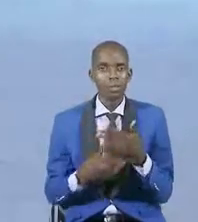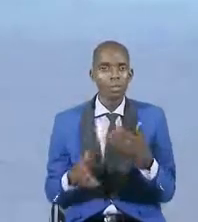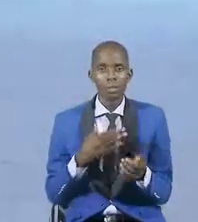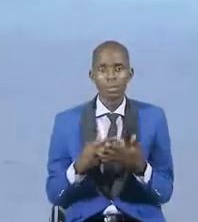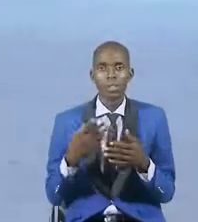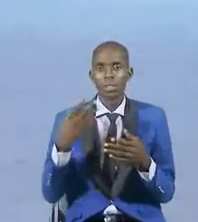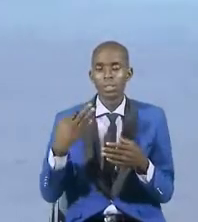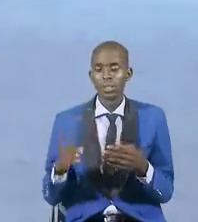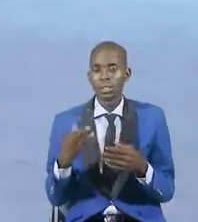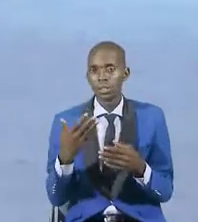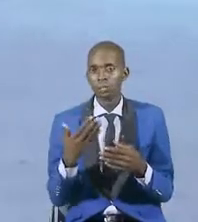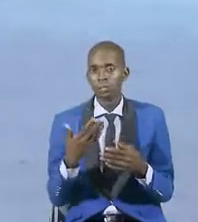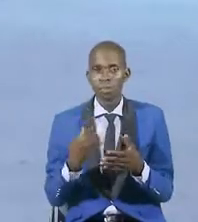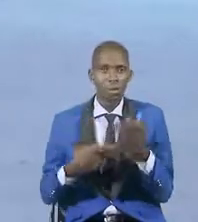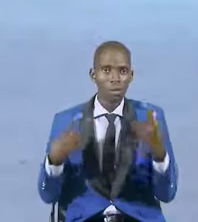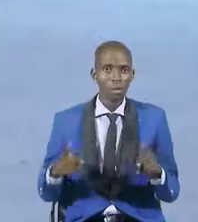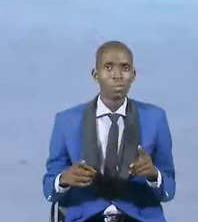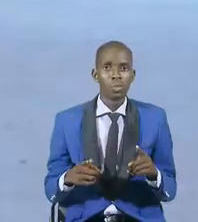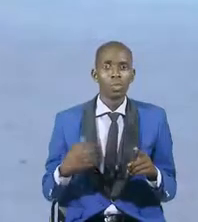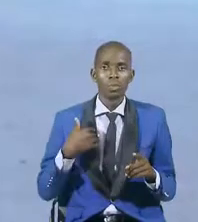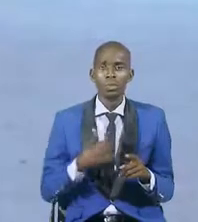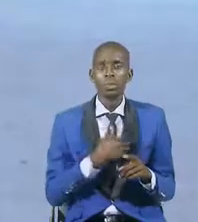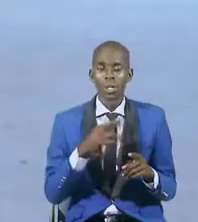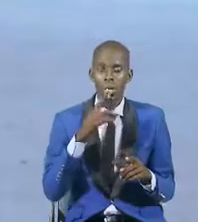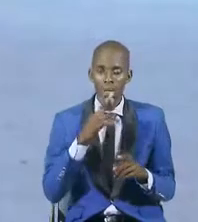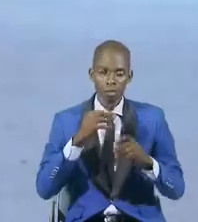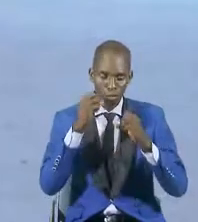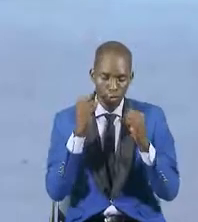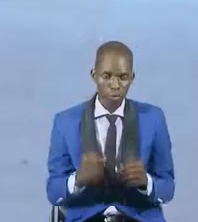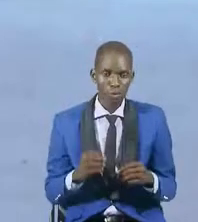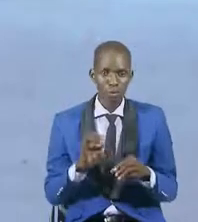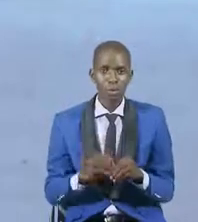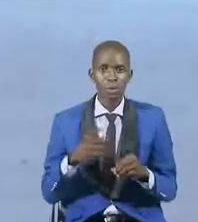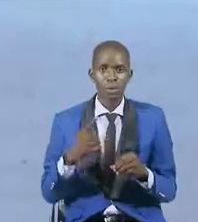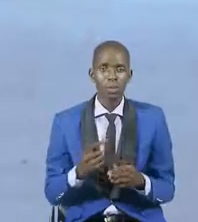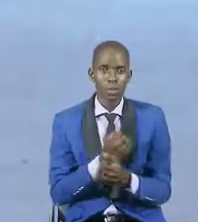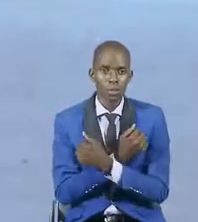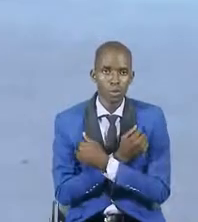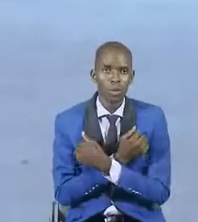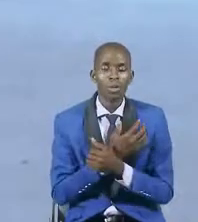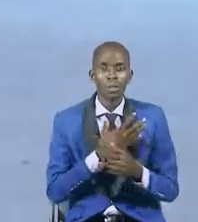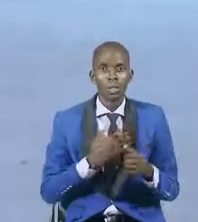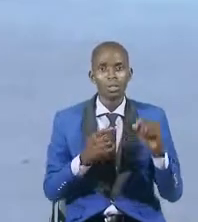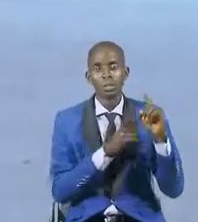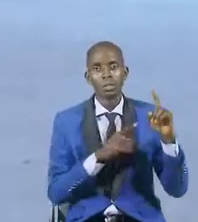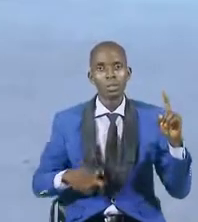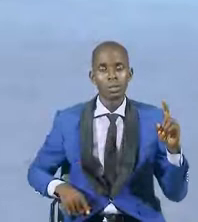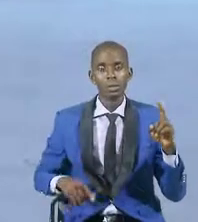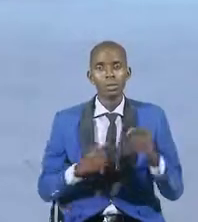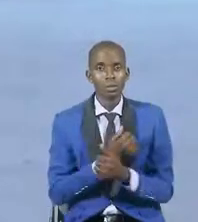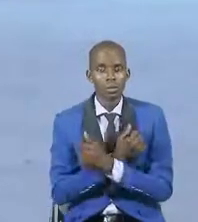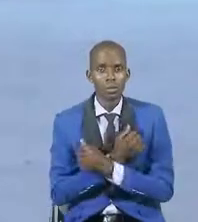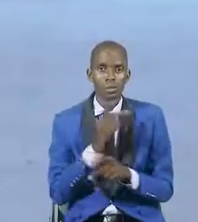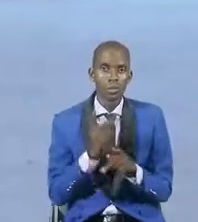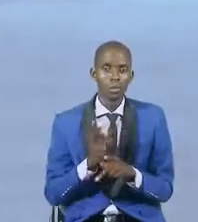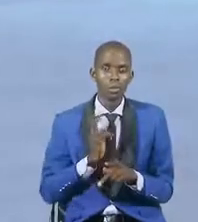le vent, les épreuves qui viennent du monde, nous sommes bien enracinés, fondés et dans l'amour de Dieu, et